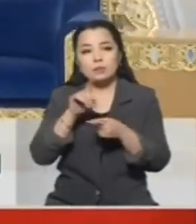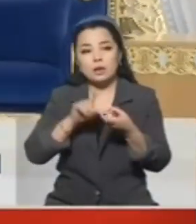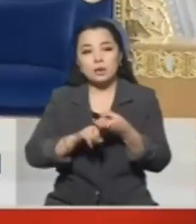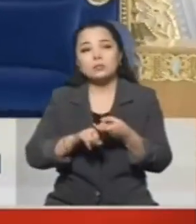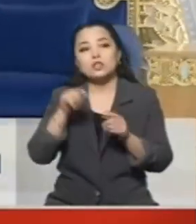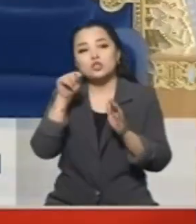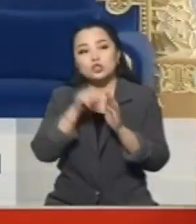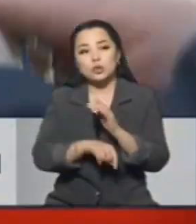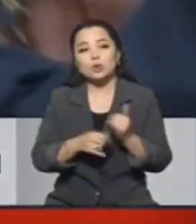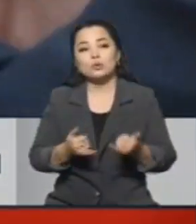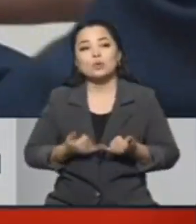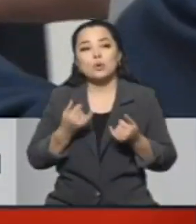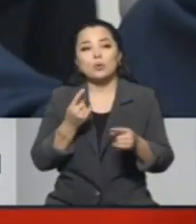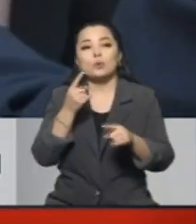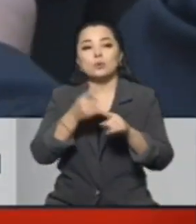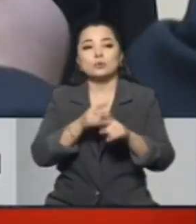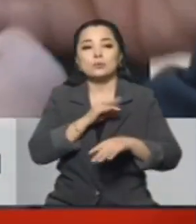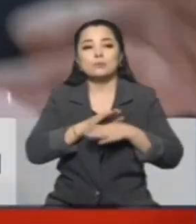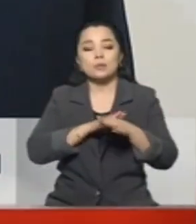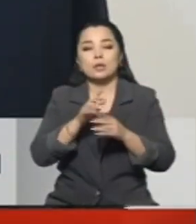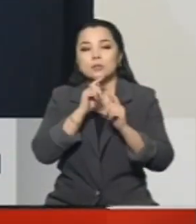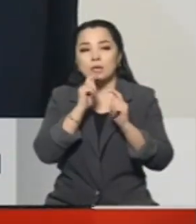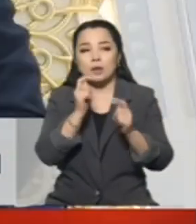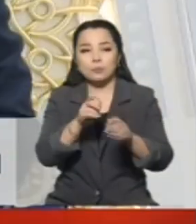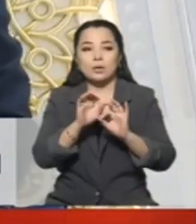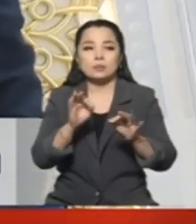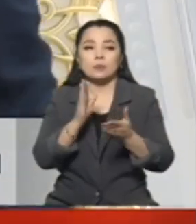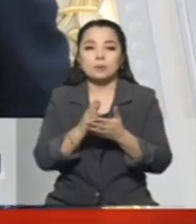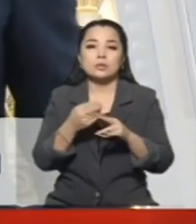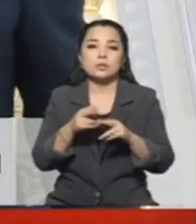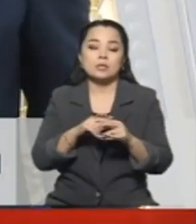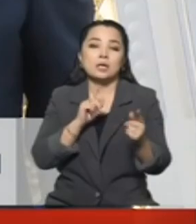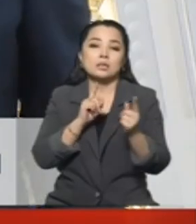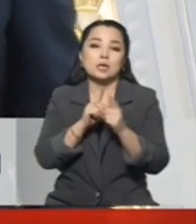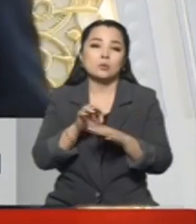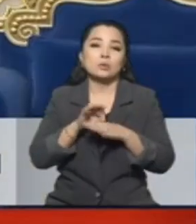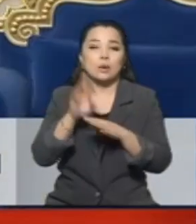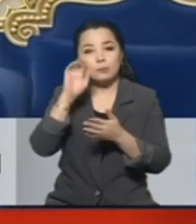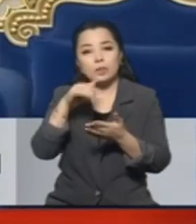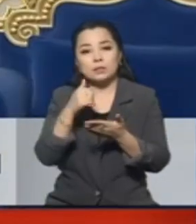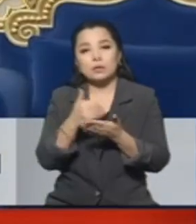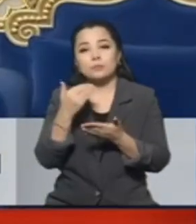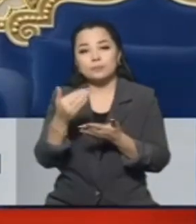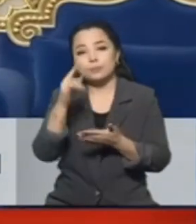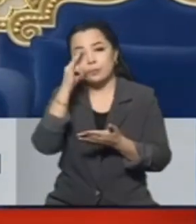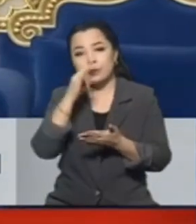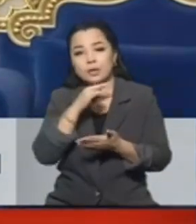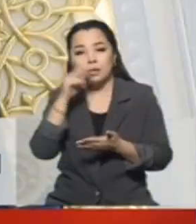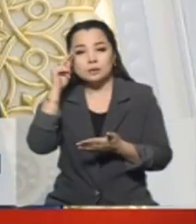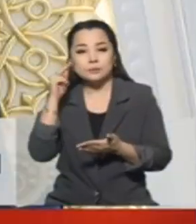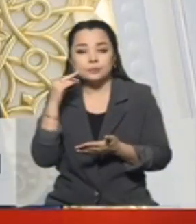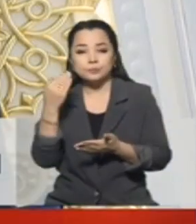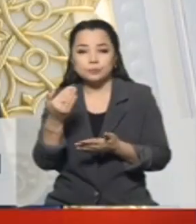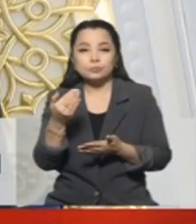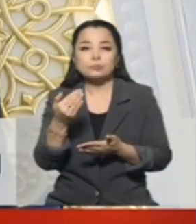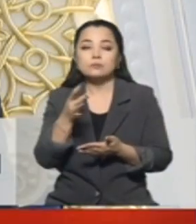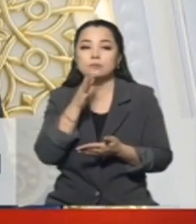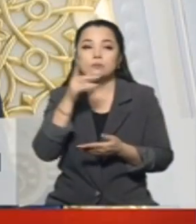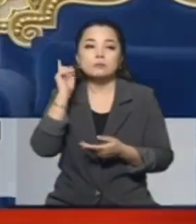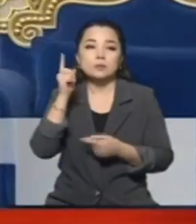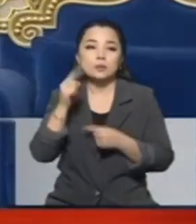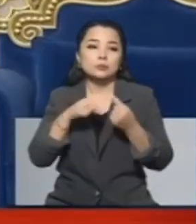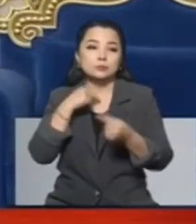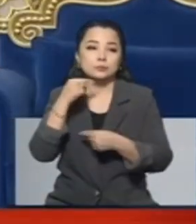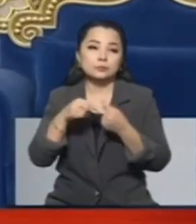байланыстарды тереңдетуге қосқан үлесі үшін табыстағанын айтты. Кездесу барысында мемлекет басшысы Қазақстан мен Қытай